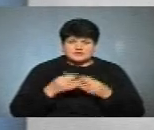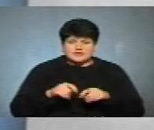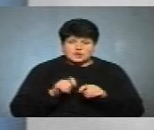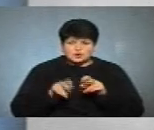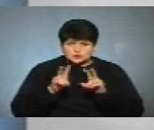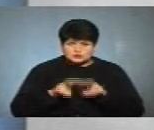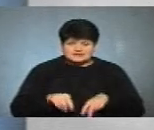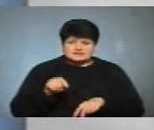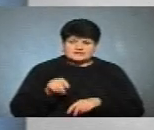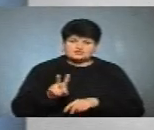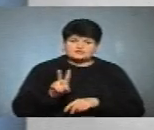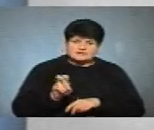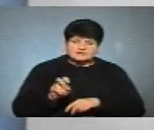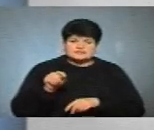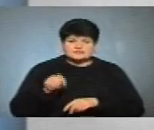досліджується